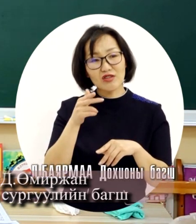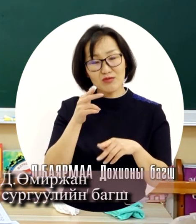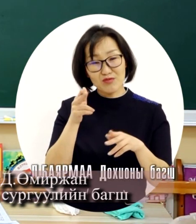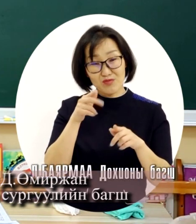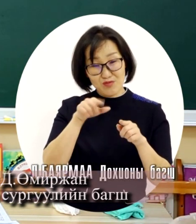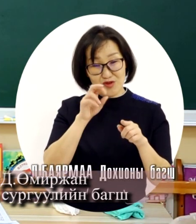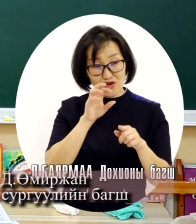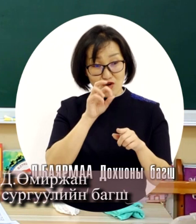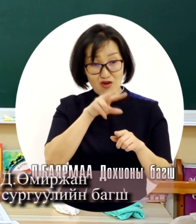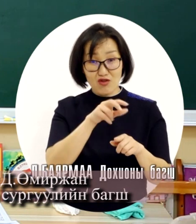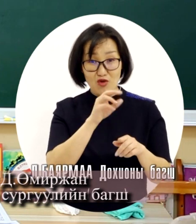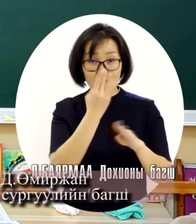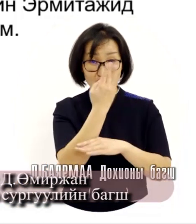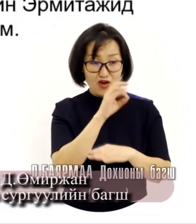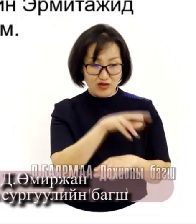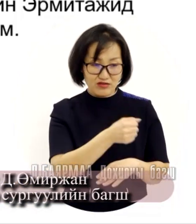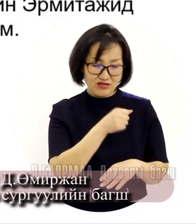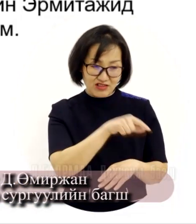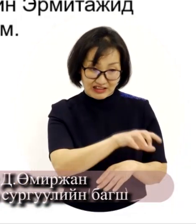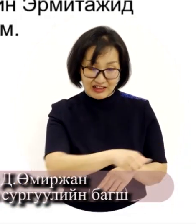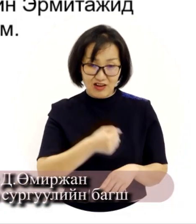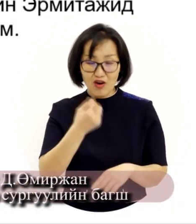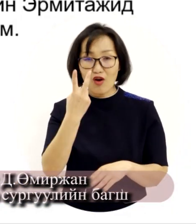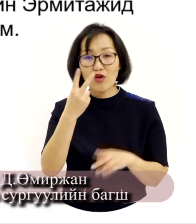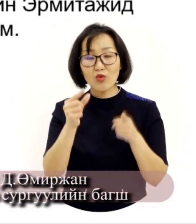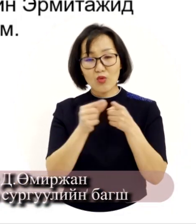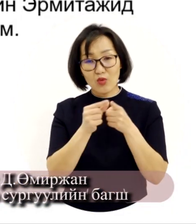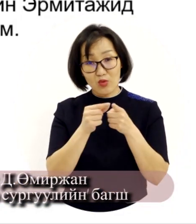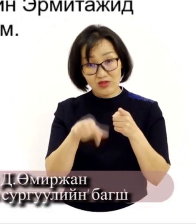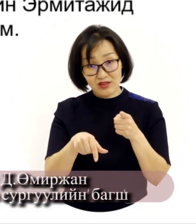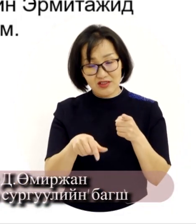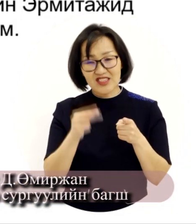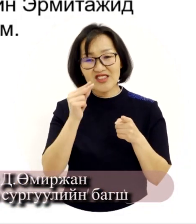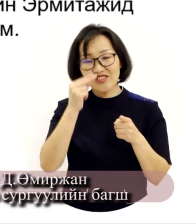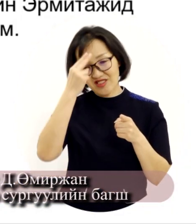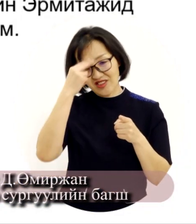алғашқы екі сөзін оққаннан соң Шыңғыс хан жазуы деп атайды.